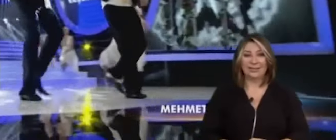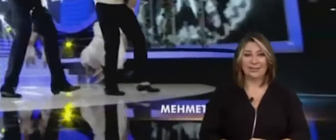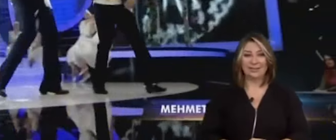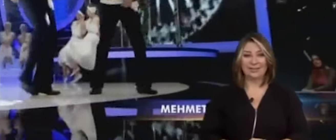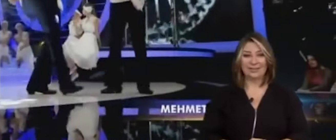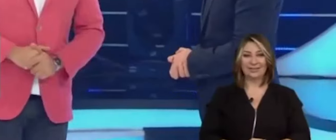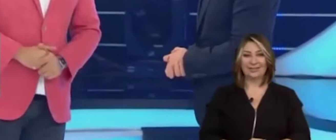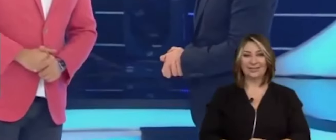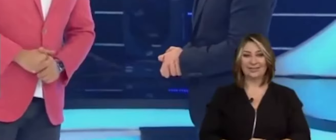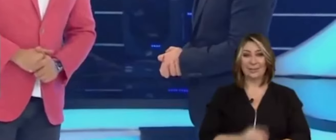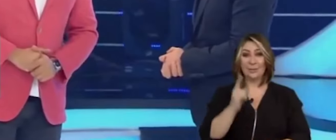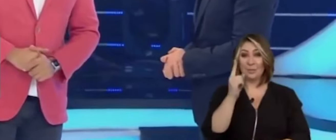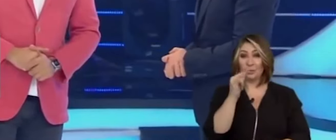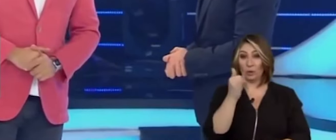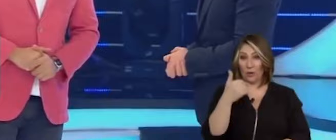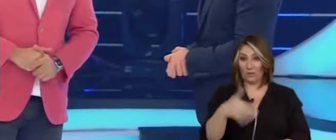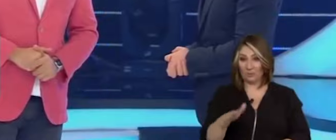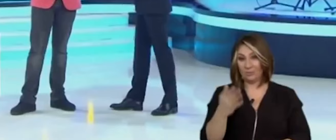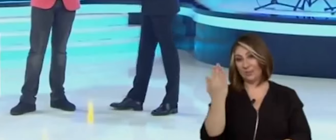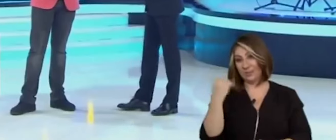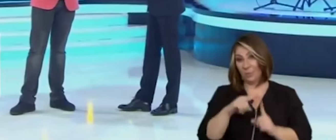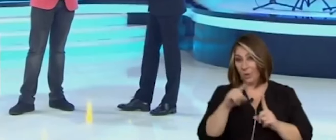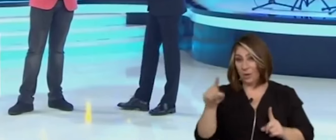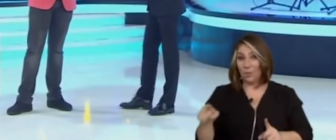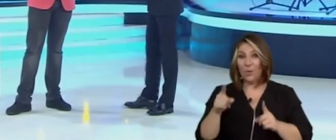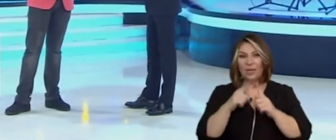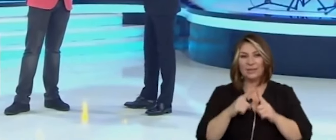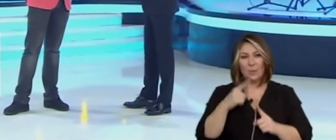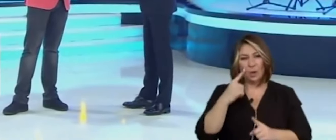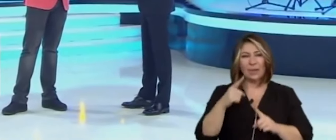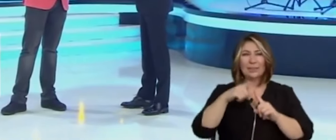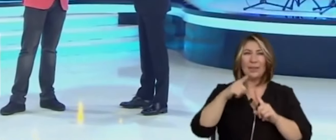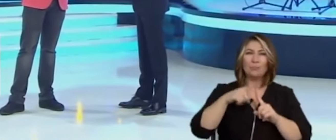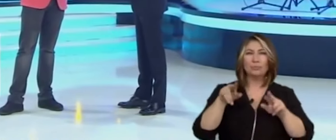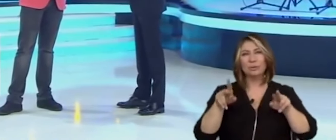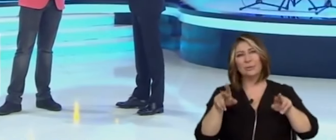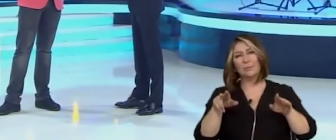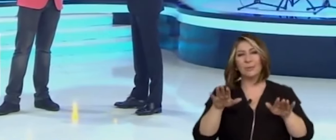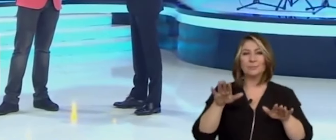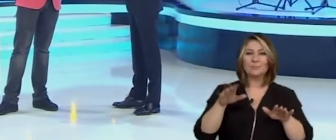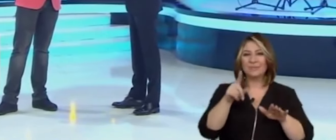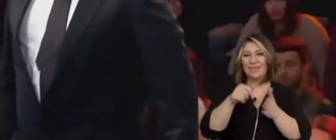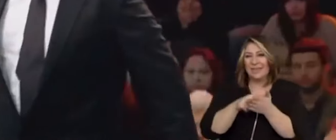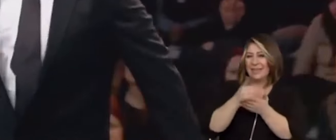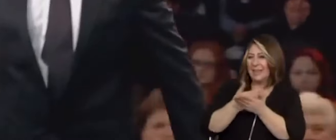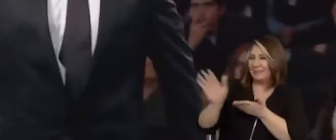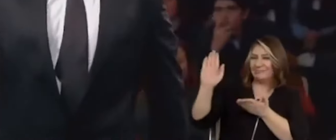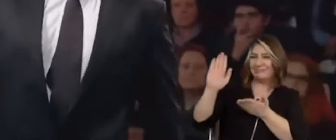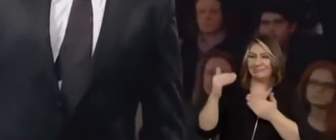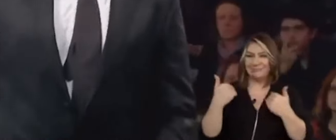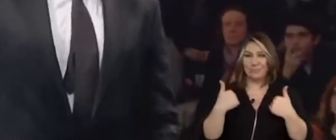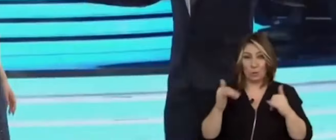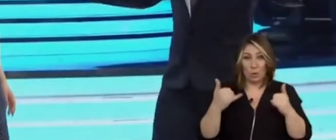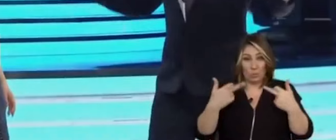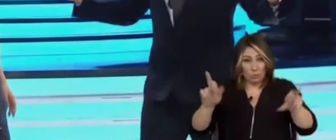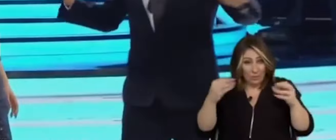biri değil. 1,5 kilo vermişim geçen bölümden bu yana. Bu hesaba göre Temmuz ayı gibi artık sen piyasadan çekilebilirsin. Boşuna mı verdim ben bu